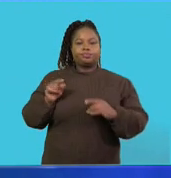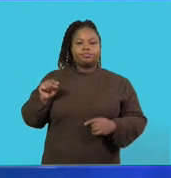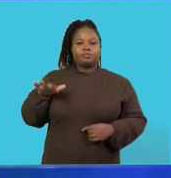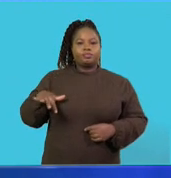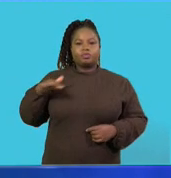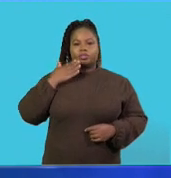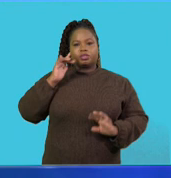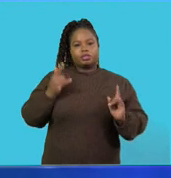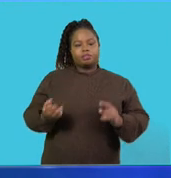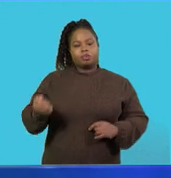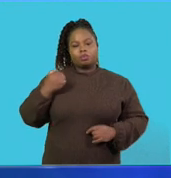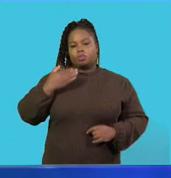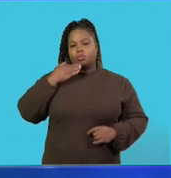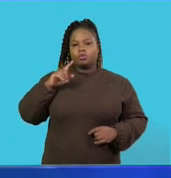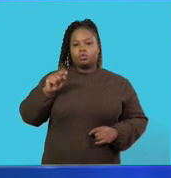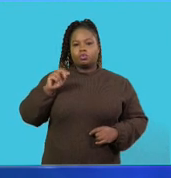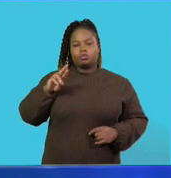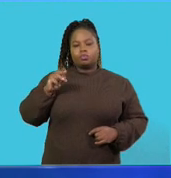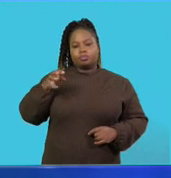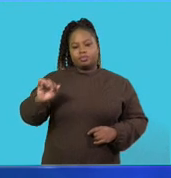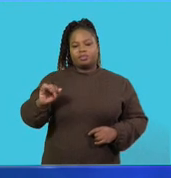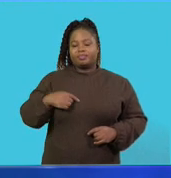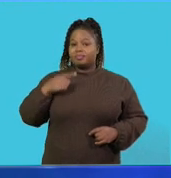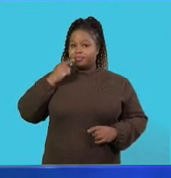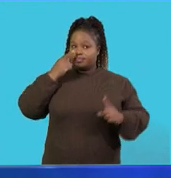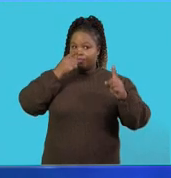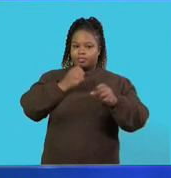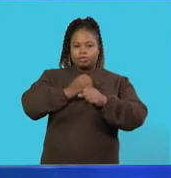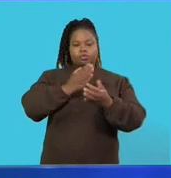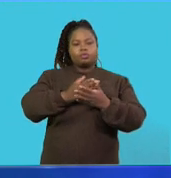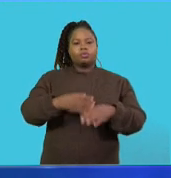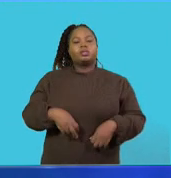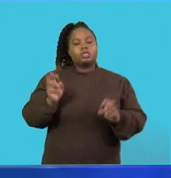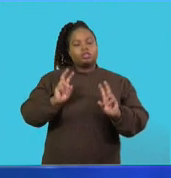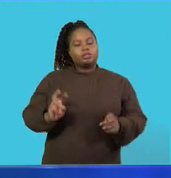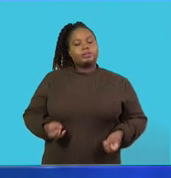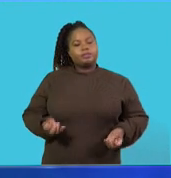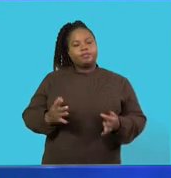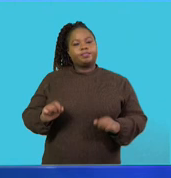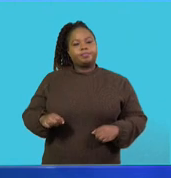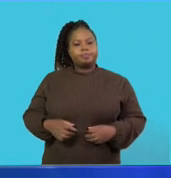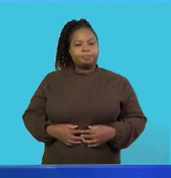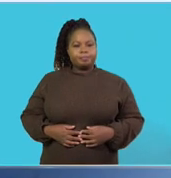ndaba kwe-city power utume mashesha ukuthi lokungamanye amagxathu enkampani oqinisekisa uhlinzeko logesi kumakhasimende.